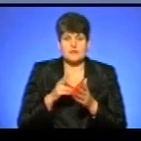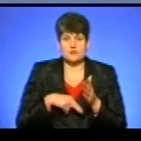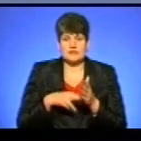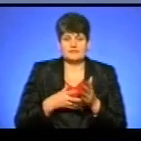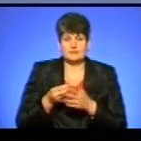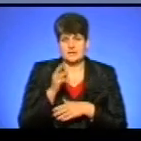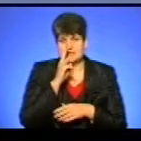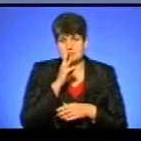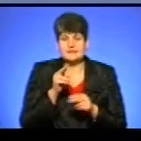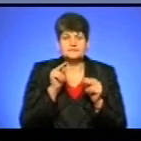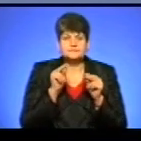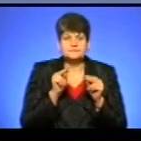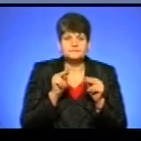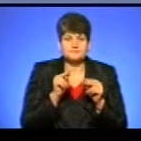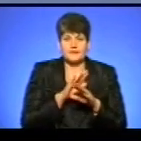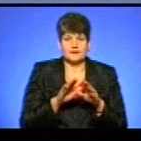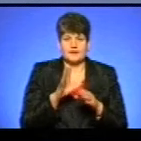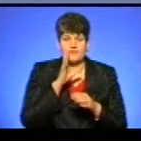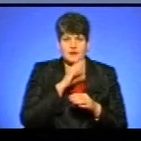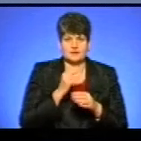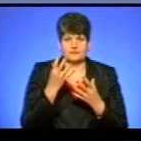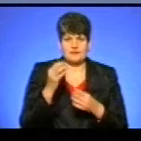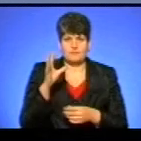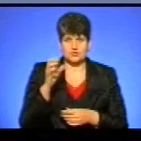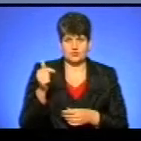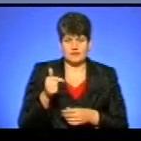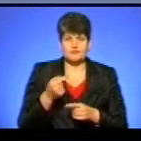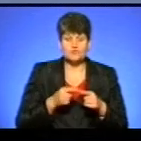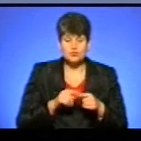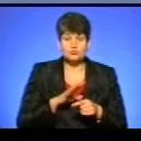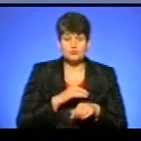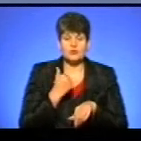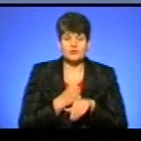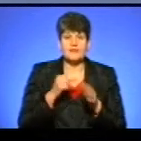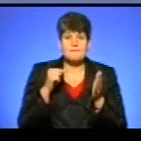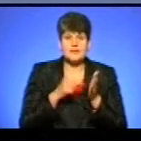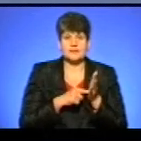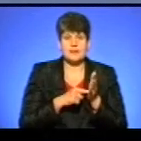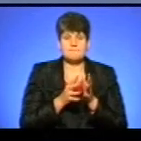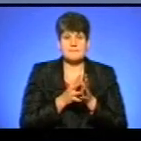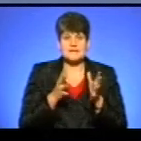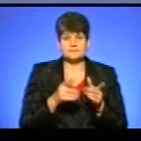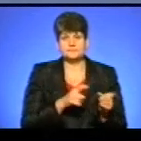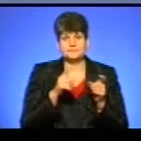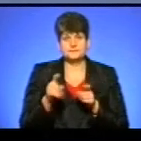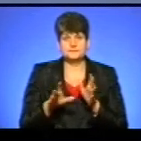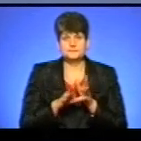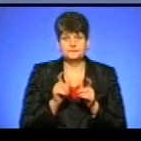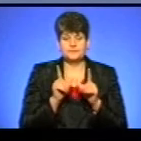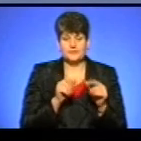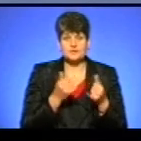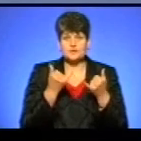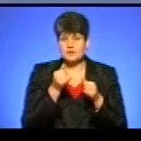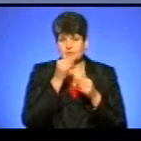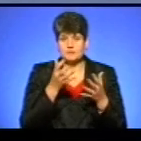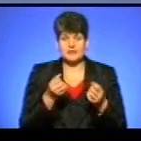заробітна плата легальна, а не, як ви кажете, вкрадена в день 500 гривень. В цьому була головна мета – максимально перейти на електронний проїзд. На жаль, ми не можемо сьогодні